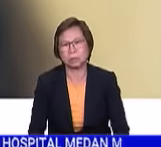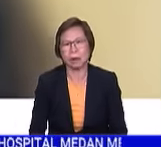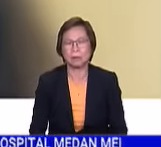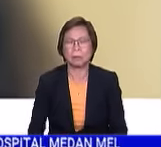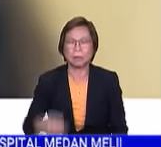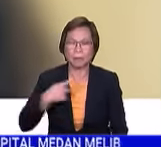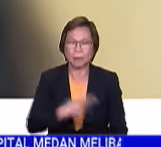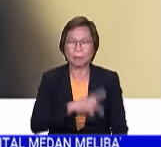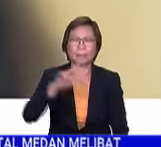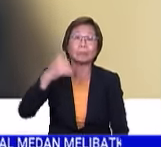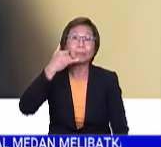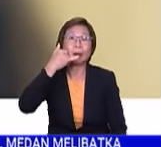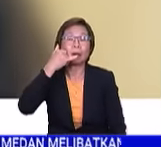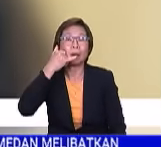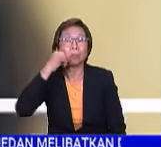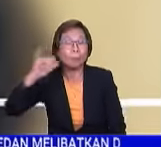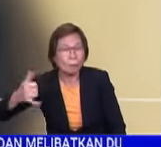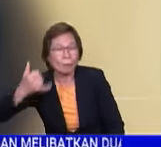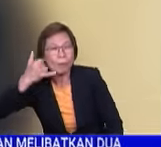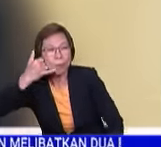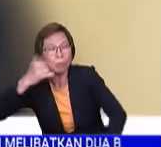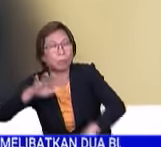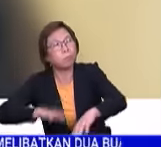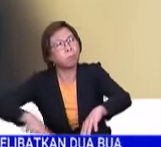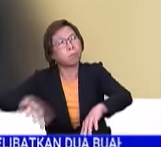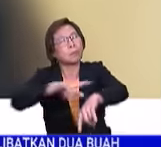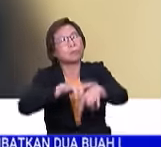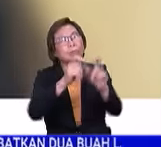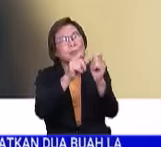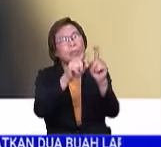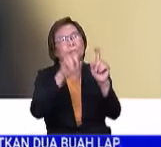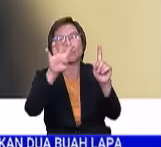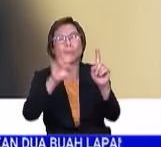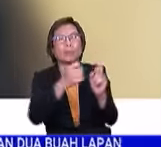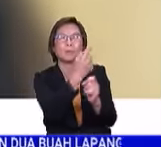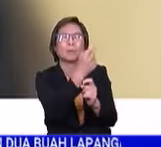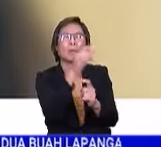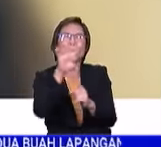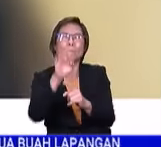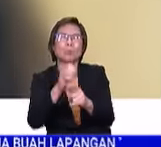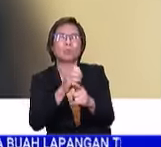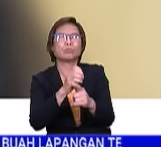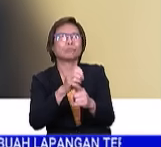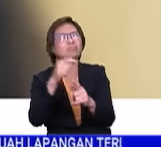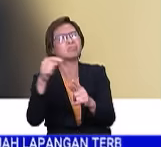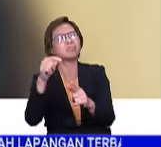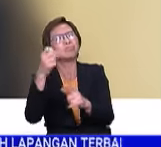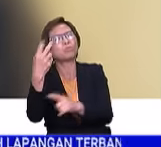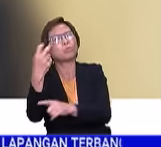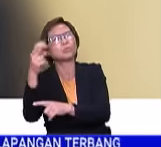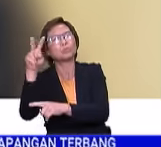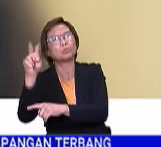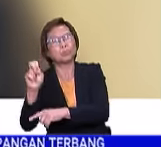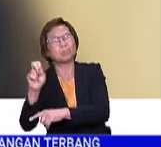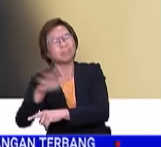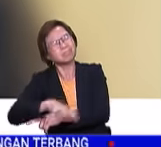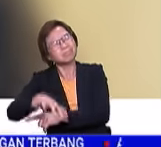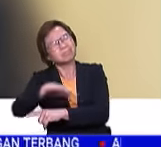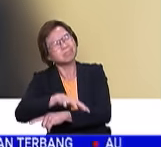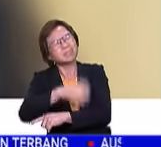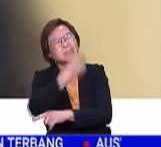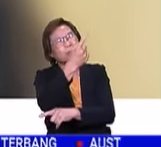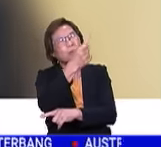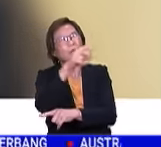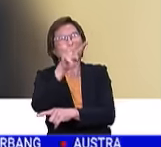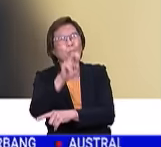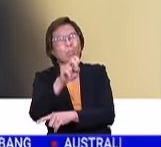Kami dapat panggilan lebih kurang antara pukul 11.40 ke 12.20. Lebih kurang 11.40 pagi